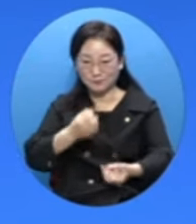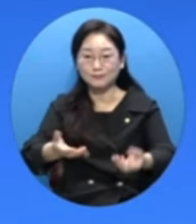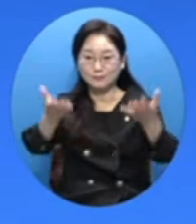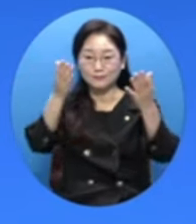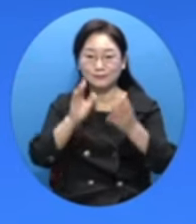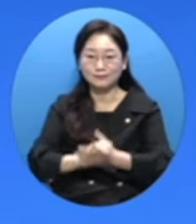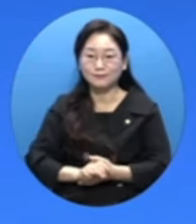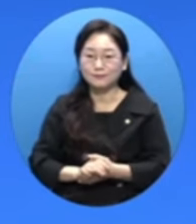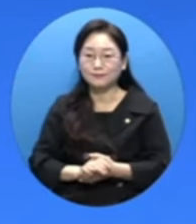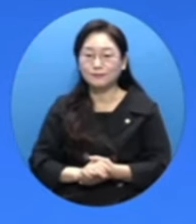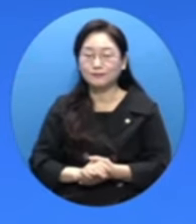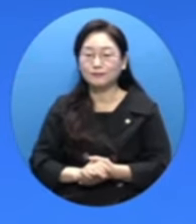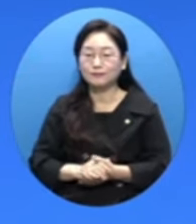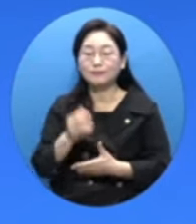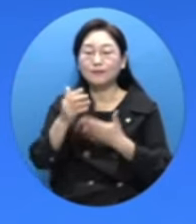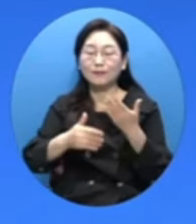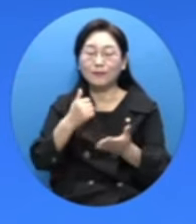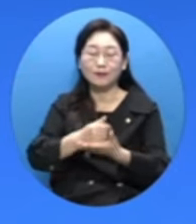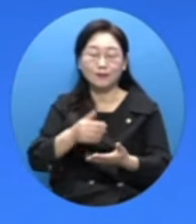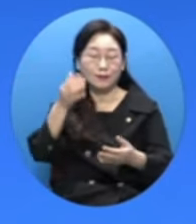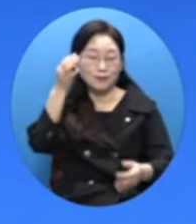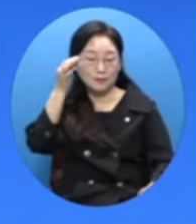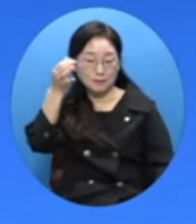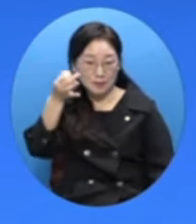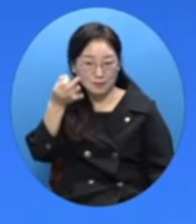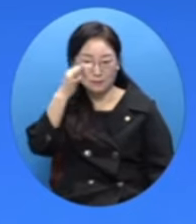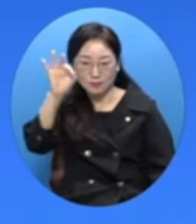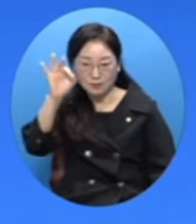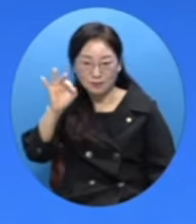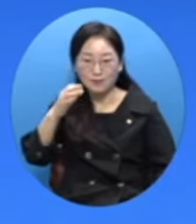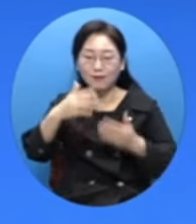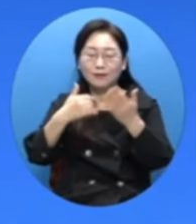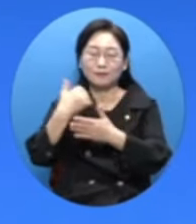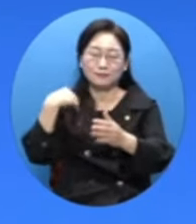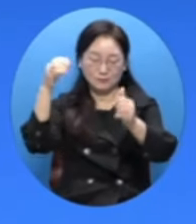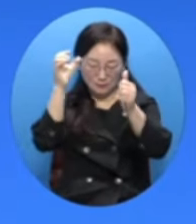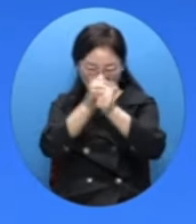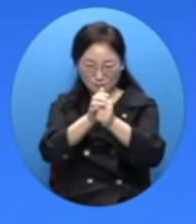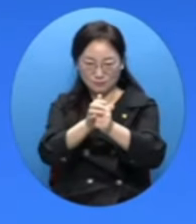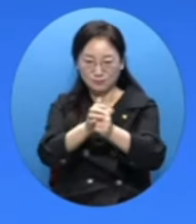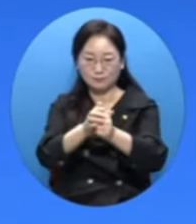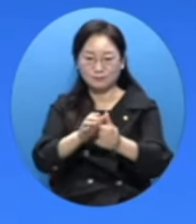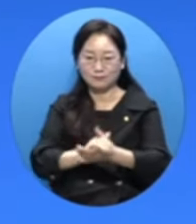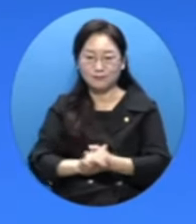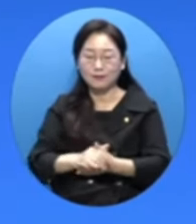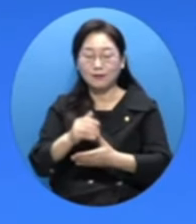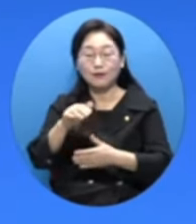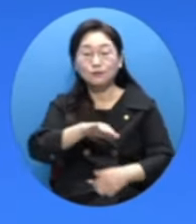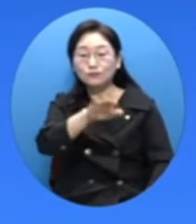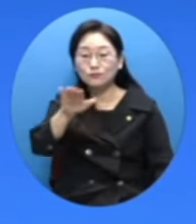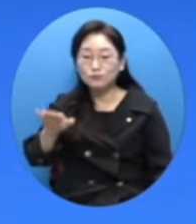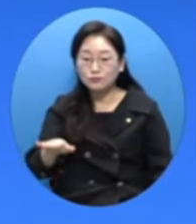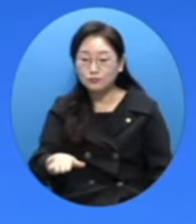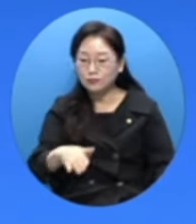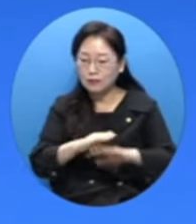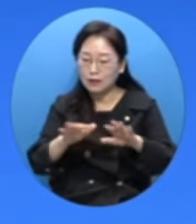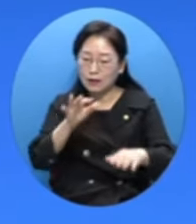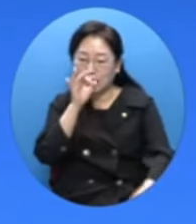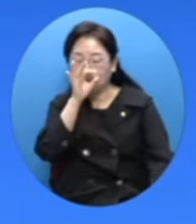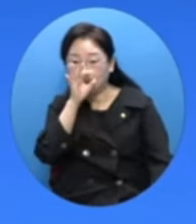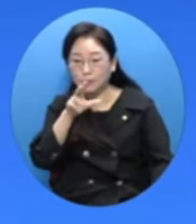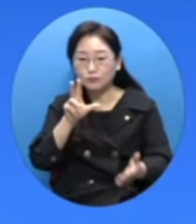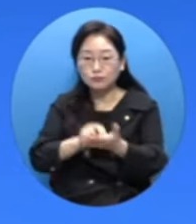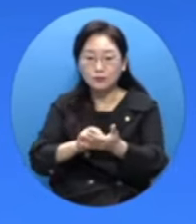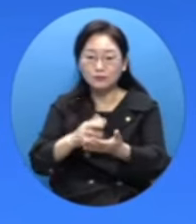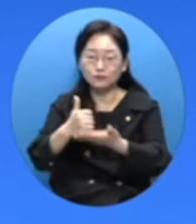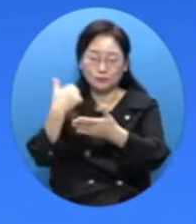축원합니다. 하나님께 인정을 받으면 하나님께서 우리를 책임져 주시는 것입니다. 우리의 해결하지 못한 문제를 주님이